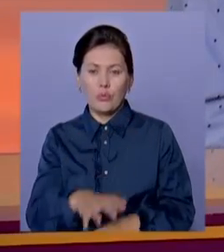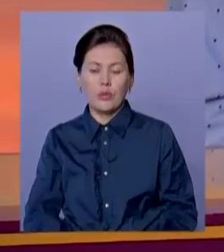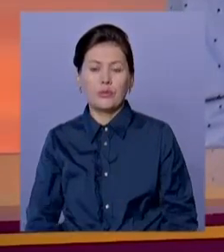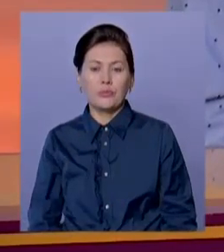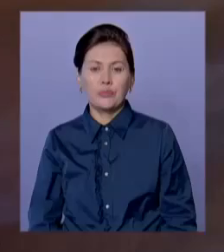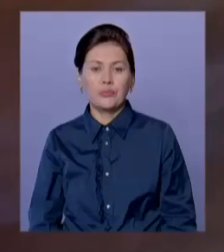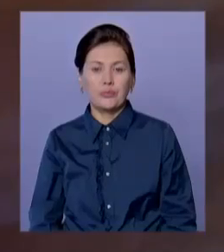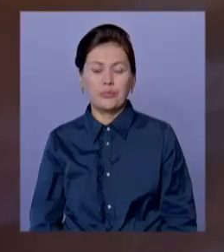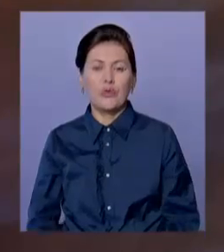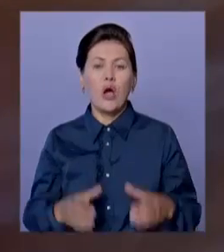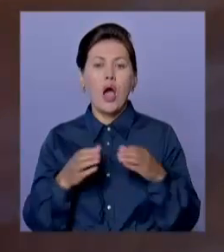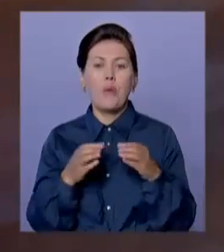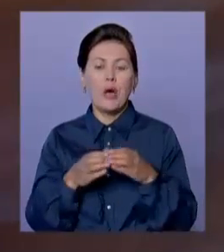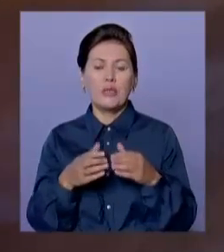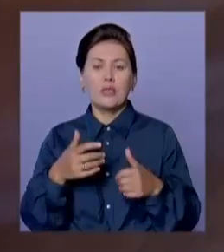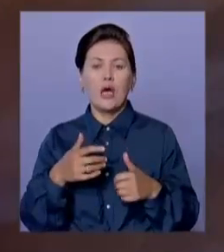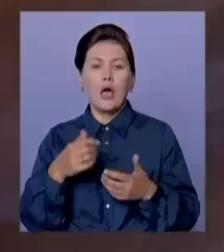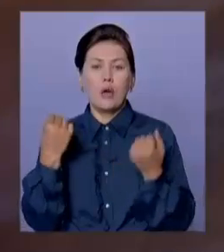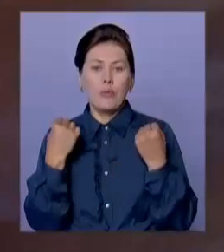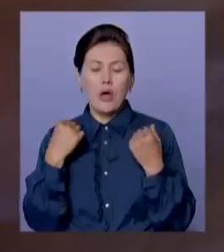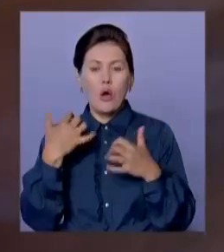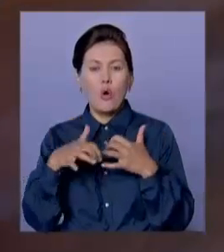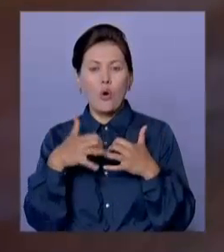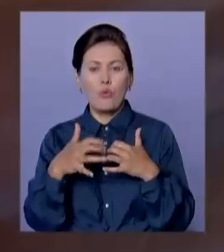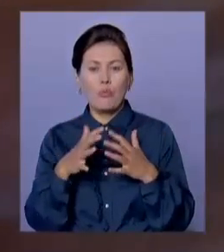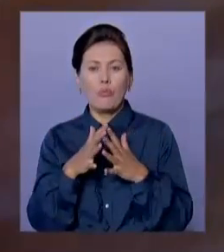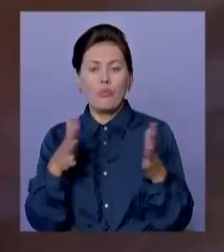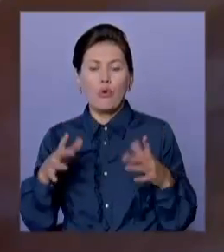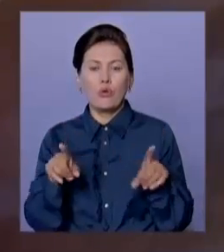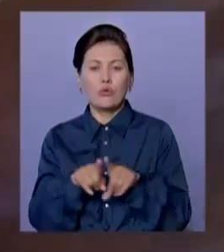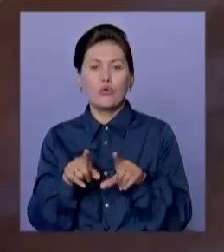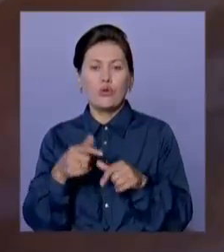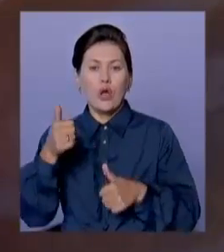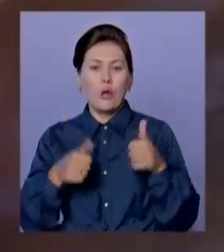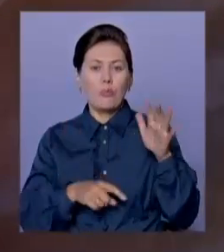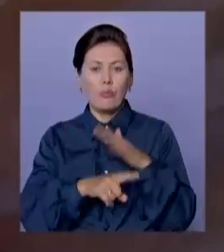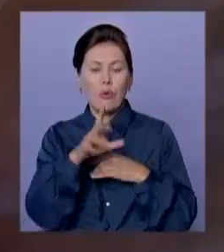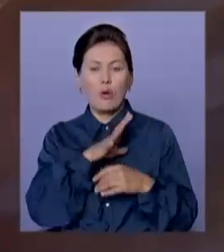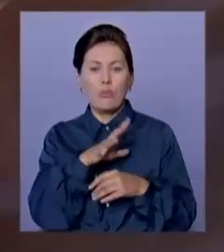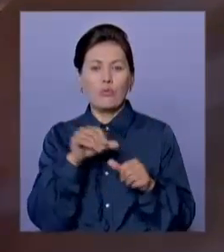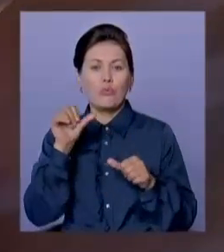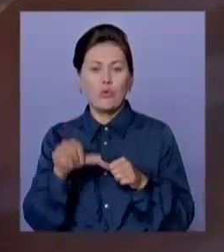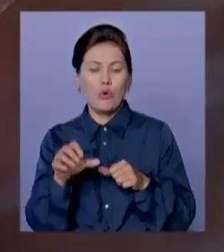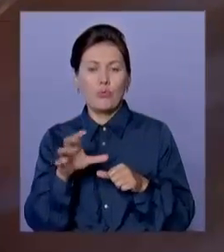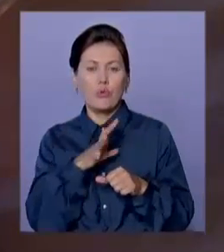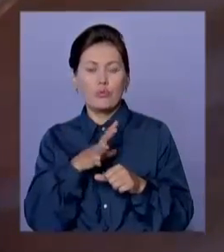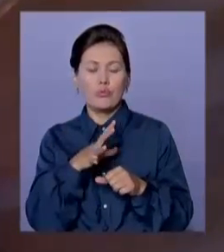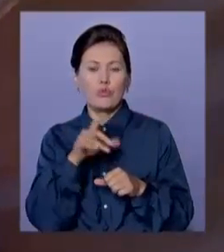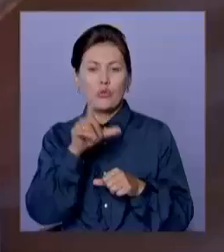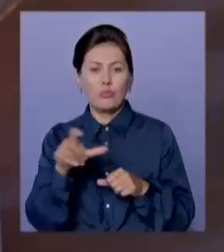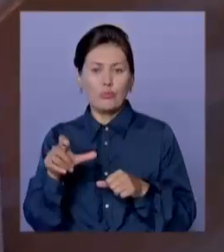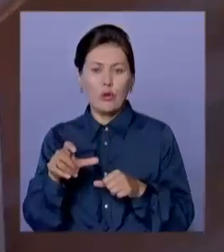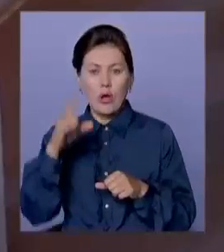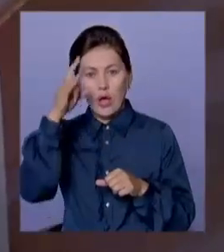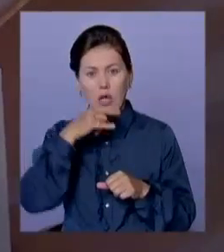Жалпы командалардың ішінде кімдер фаворит саналды? Әу баста жарыс басталмай тұр. Әу баста әрине